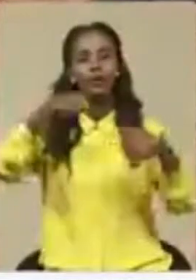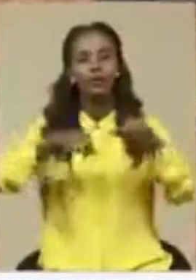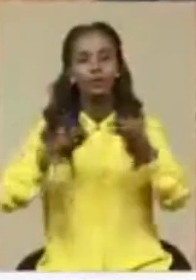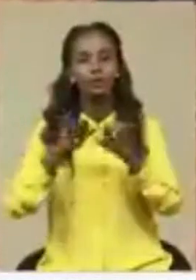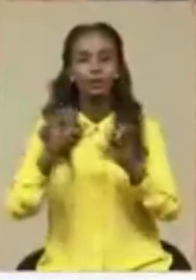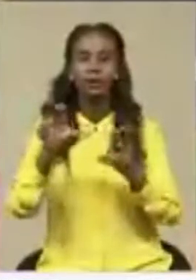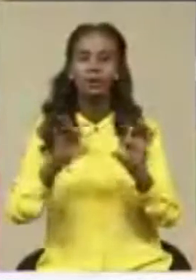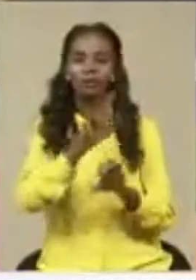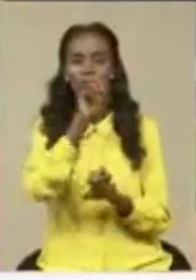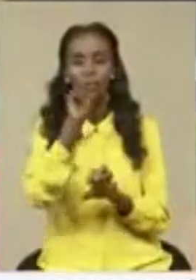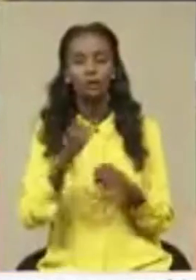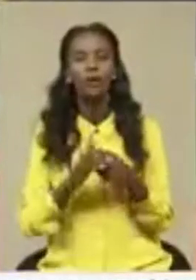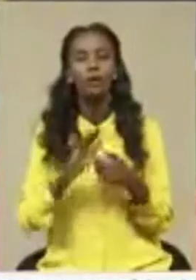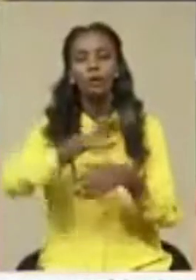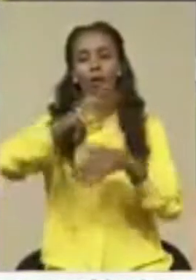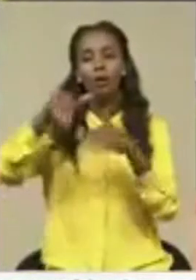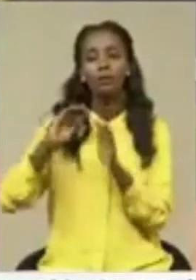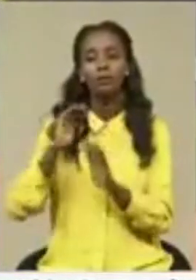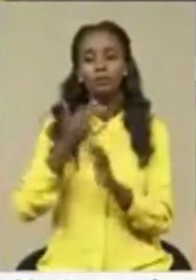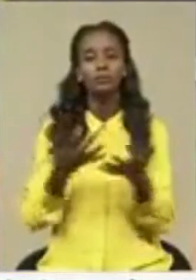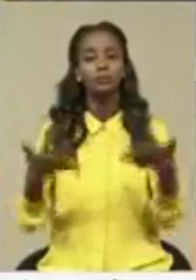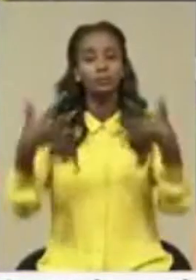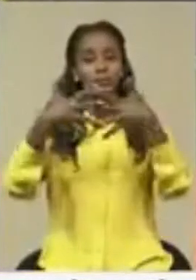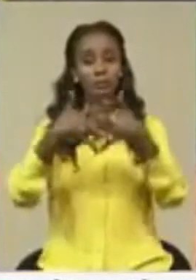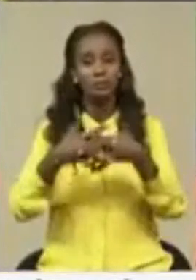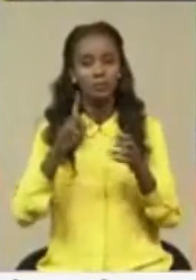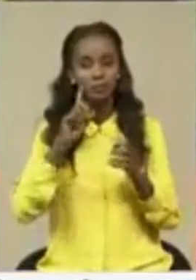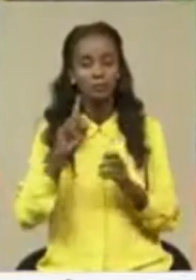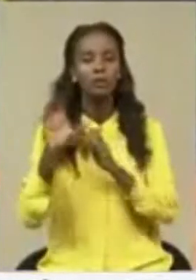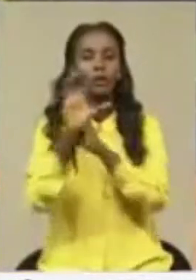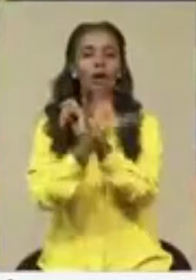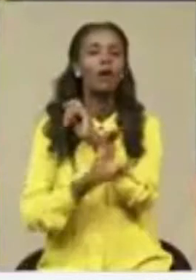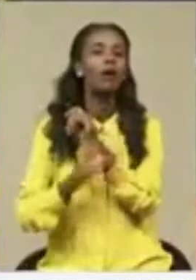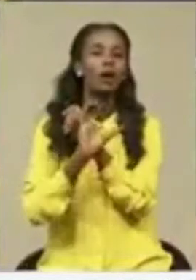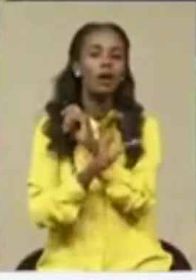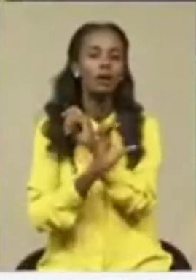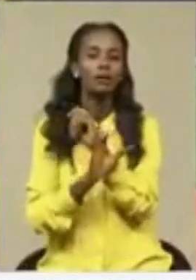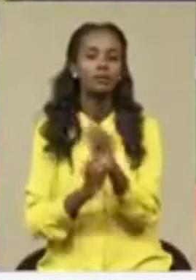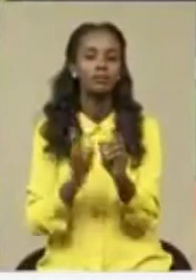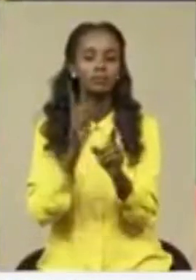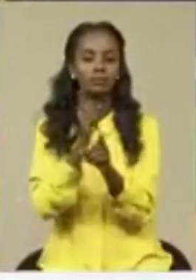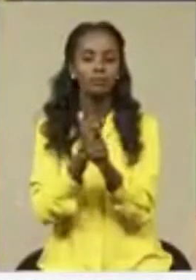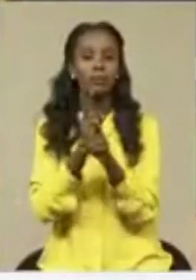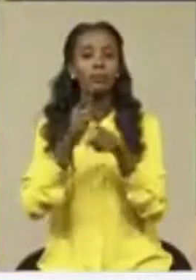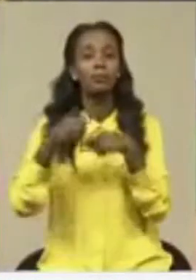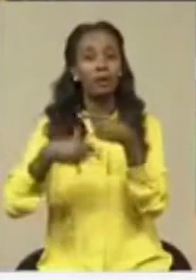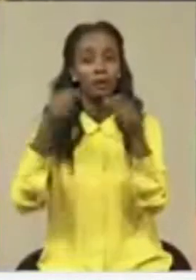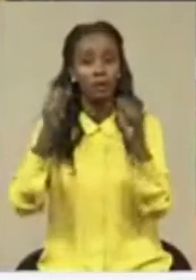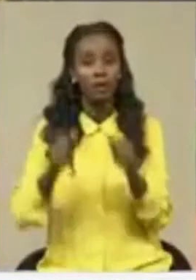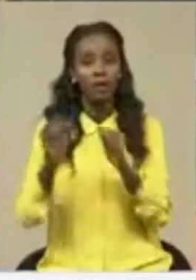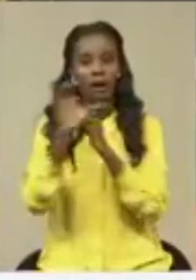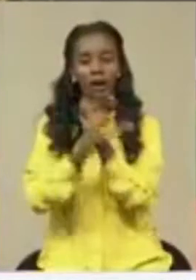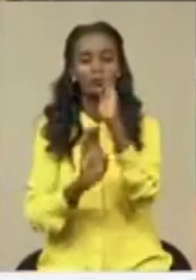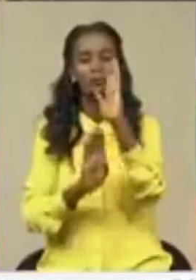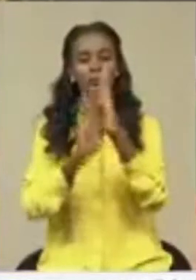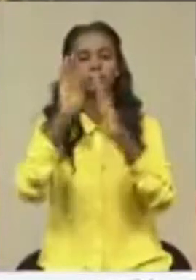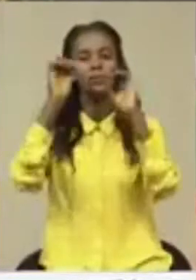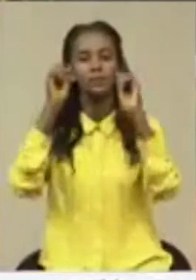እንዲያደርግ ጠይቀዋል። ሁላችንም ስንተባበር ነው ሀገር ቀጥ ብላ መሄድ የምትችለው፣ ሀገር መበልጸግ